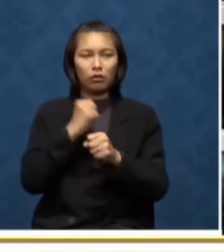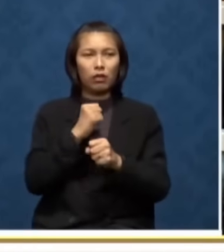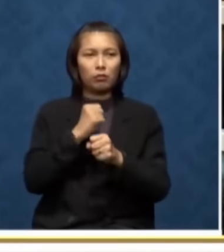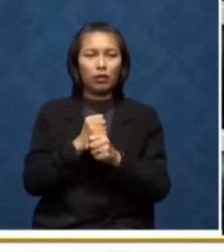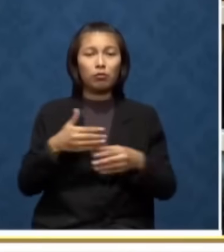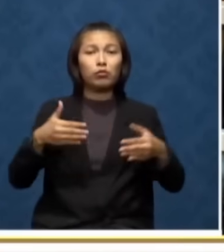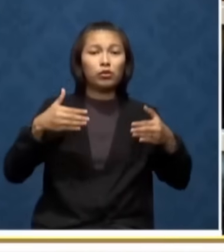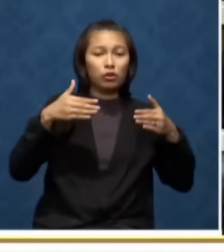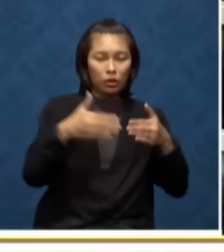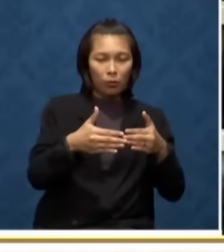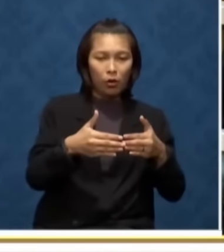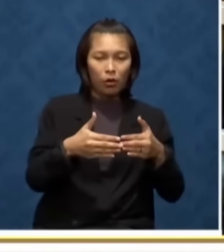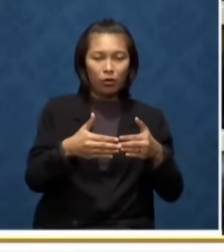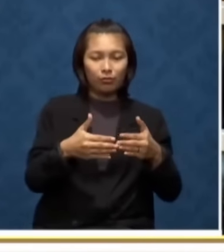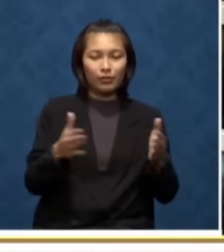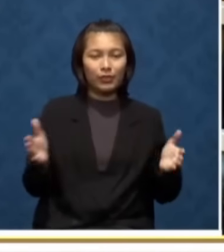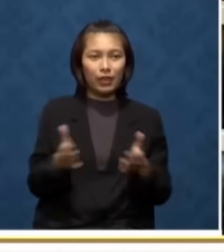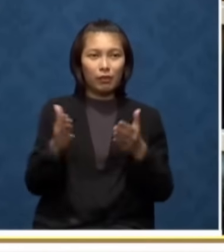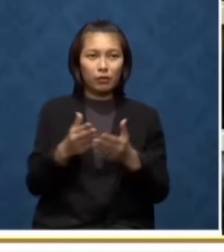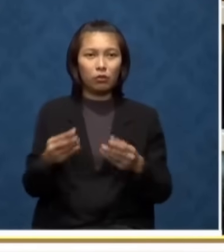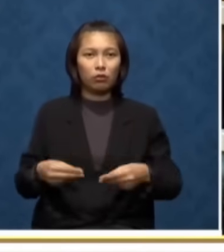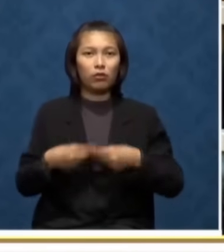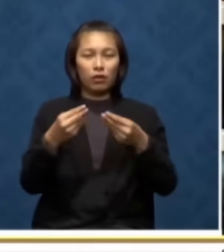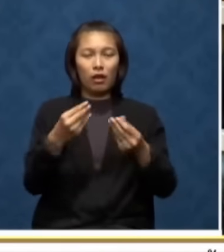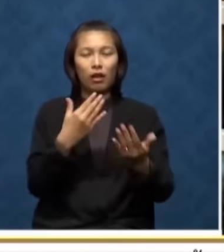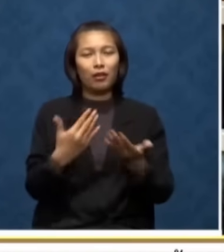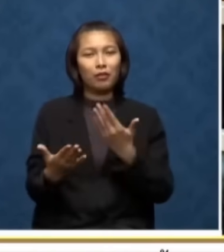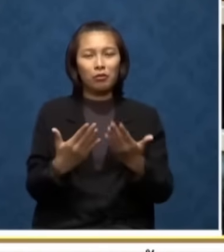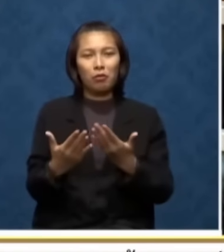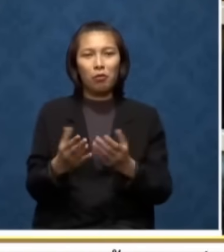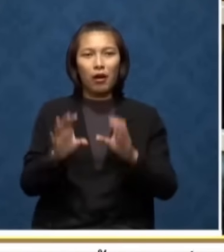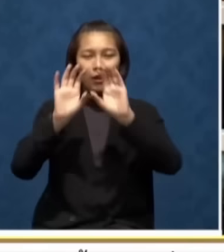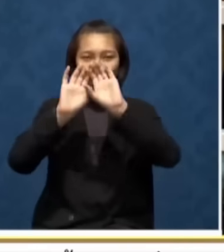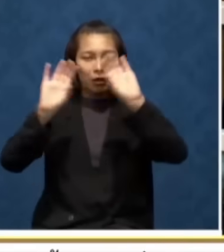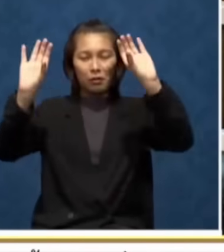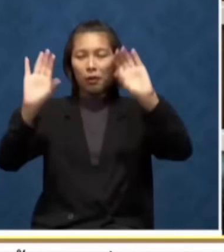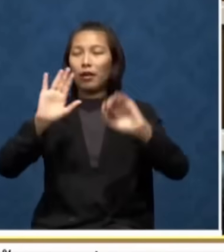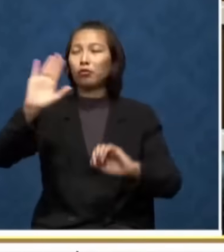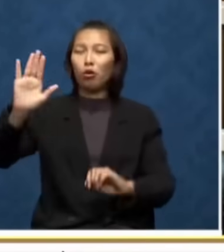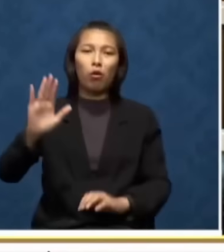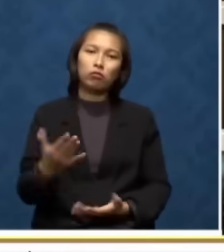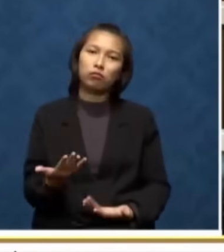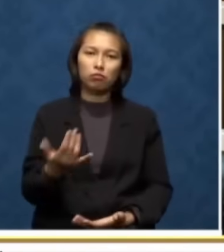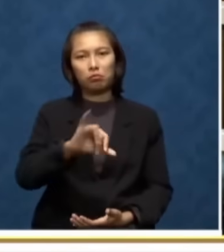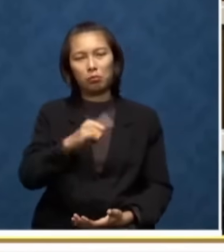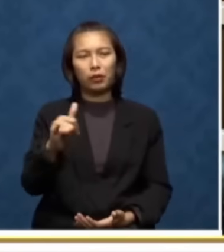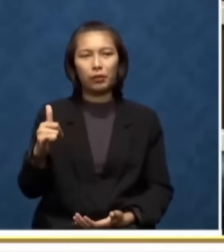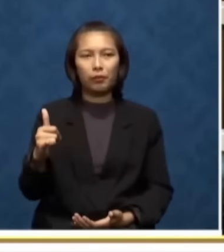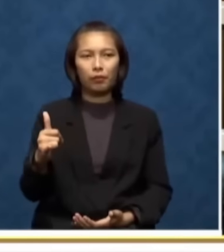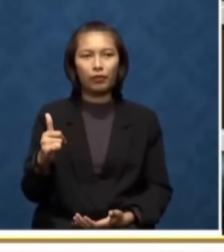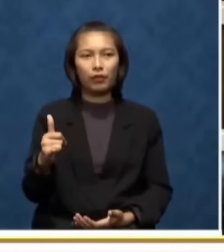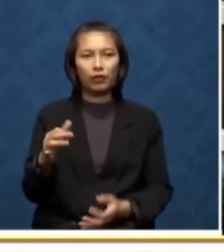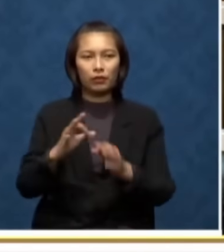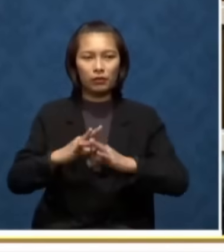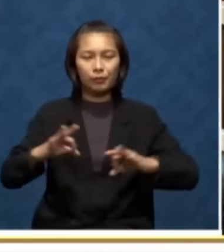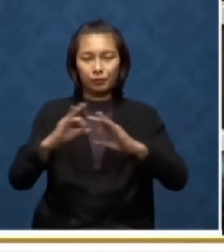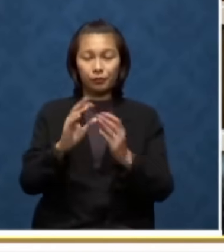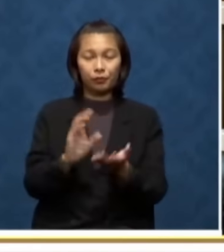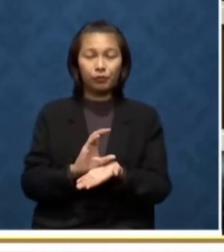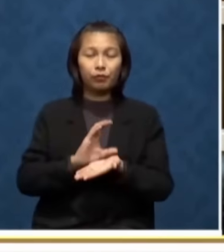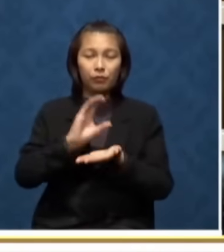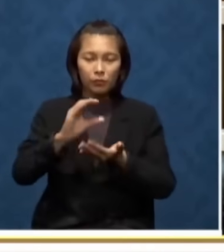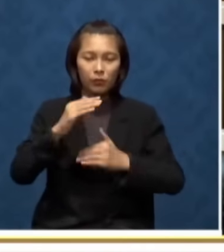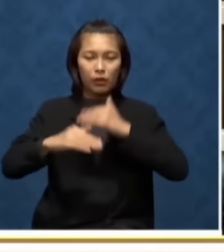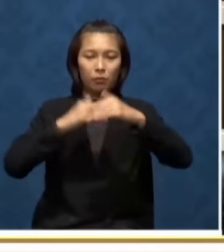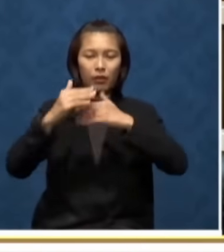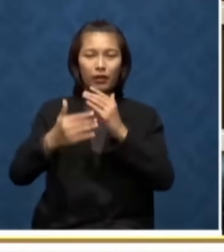สื่อที่สนับสนุนหรือเอาไว้อวยรัฐบาลหรือไม่นะคะกองทุนพัฒนาสื่อสร้างสรรค์